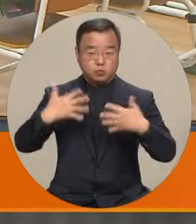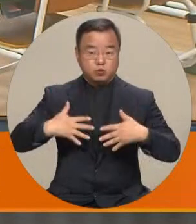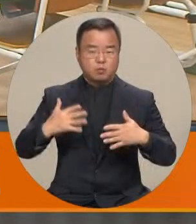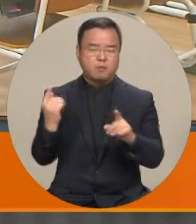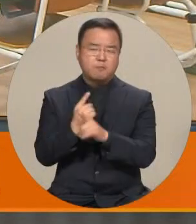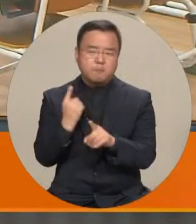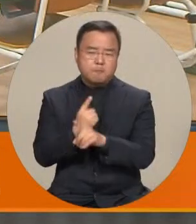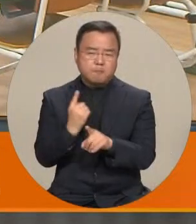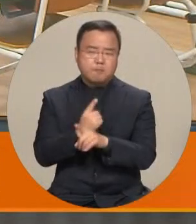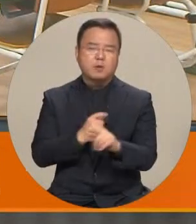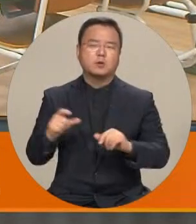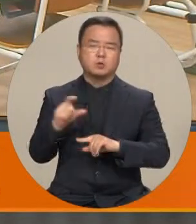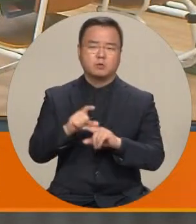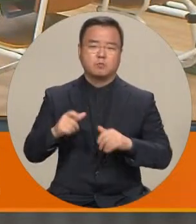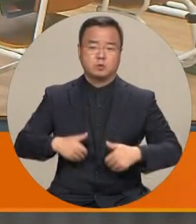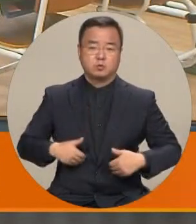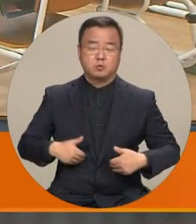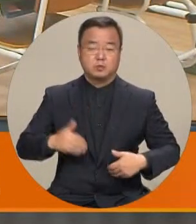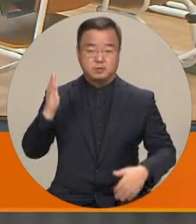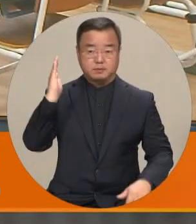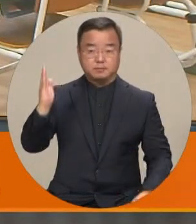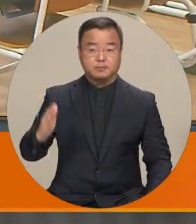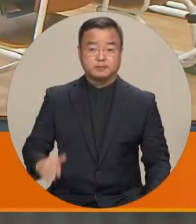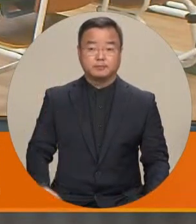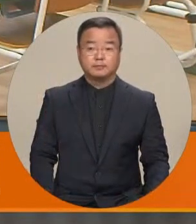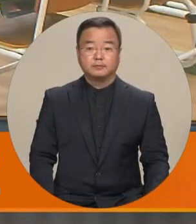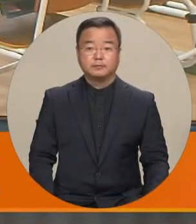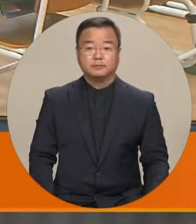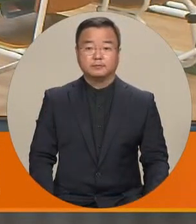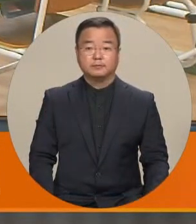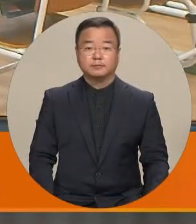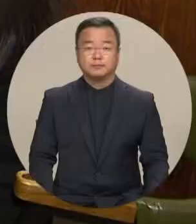내야 한다는 지적이 나옵니다. 이어서 이상미 기자입니다.